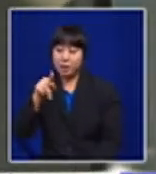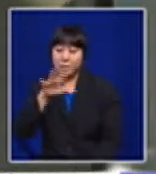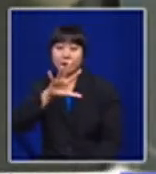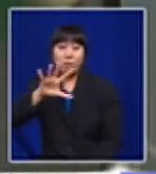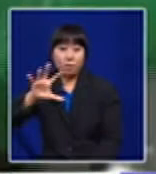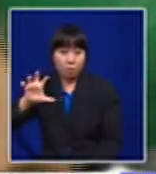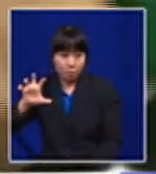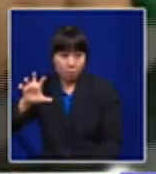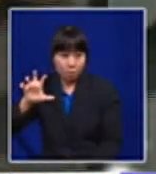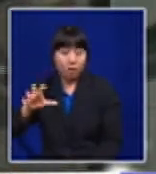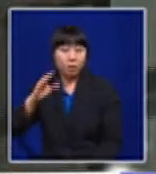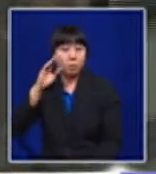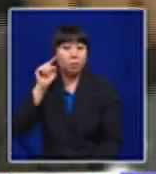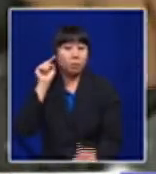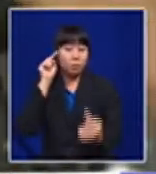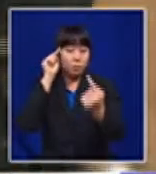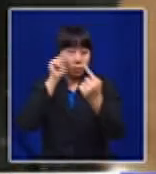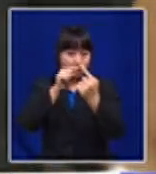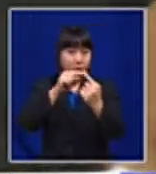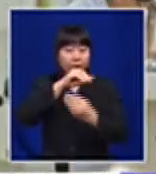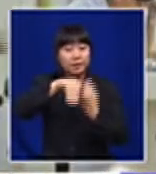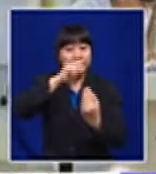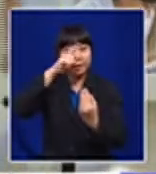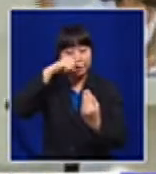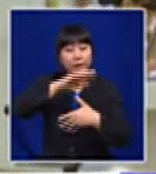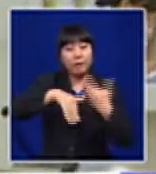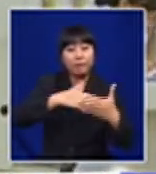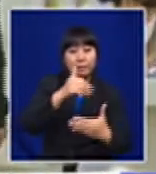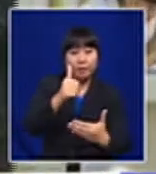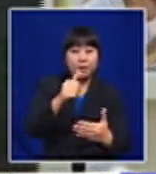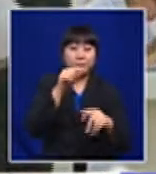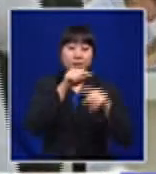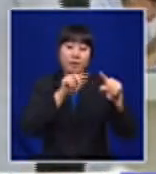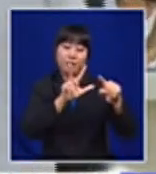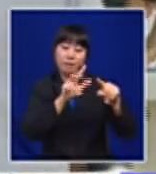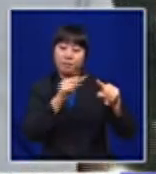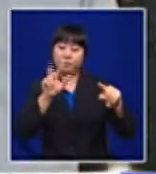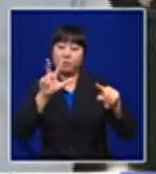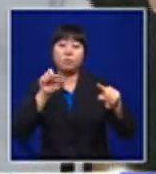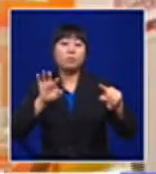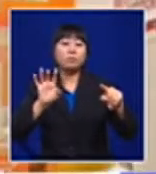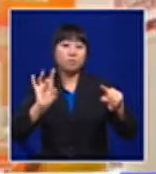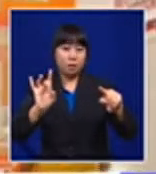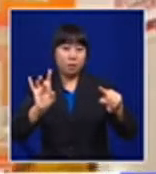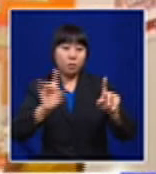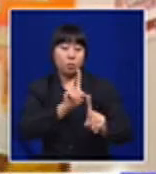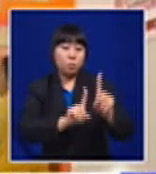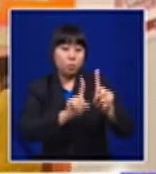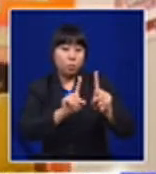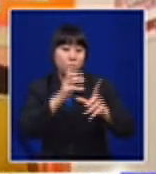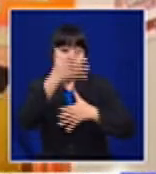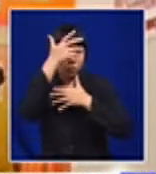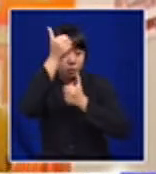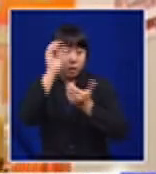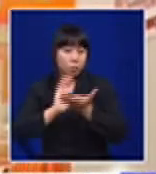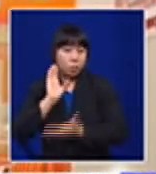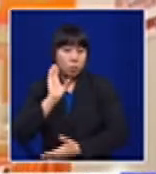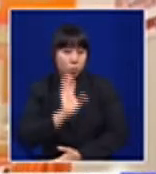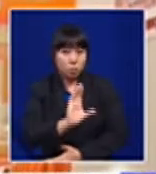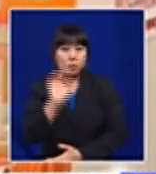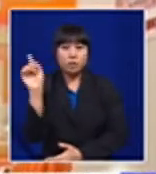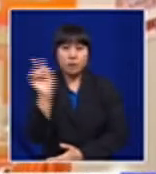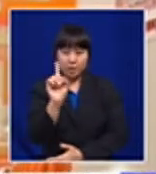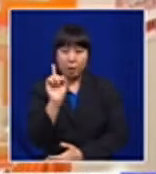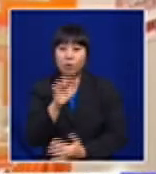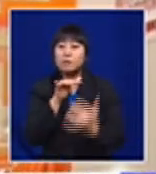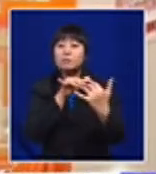ภายใต้สมมติฐานเศรษฐกิจไทยขยายตัวได้ร้อยละ3ถึง 3.8 โดยหุ้นกลุ่มที่น่าสนใจลงทุนก็คือกลุ่มสื่อ